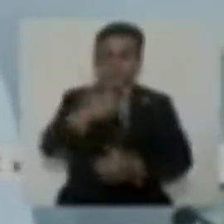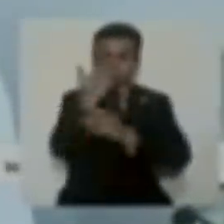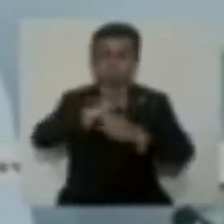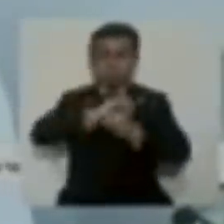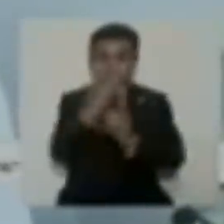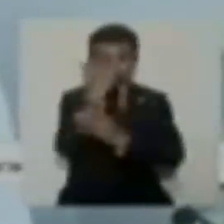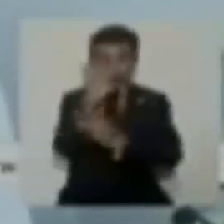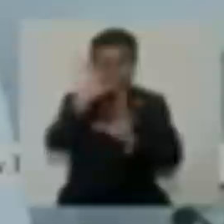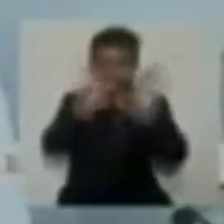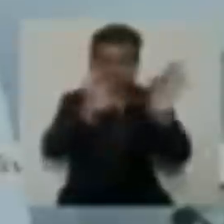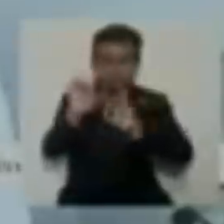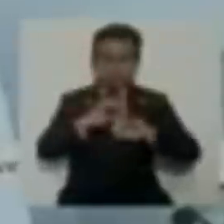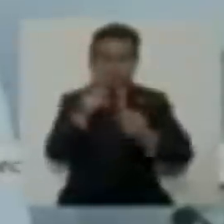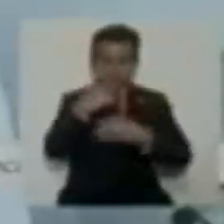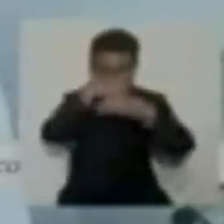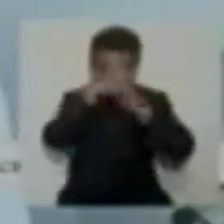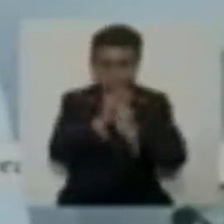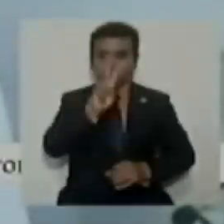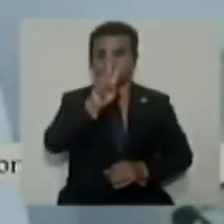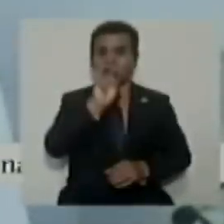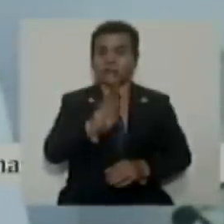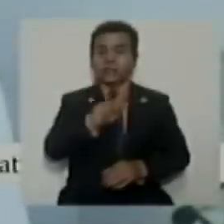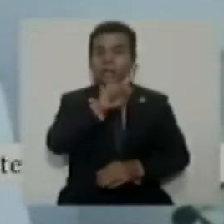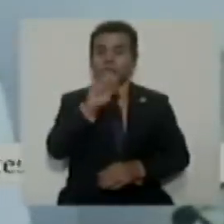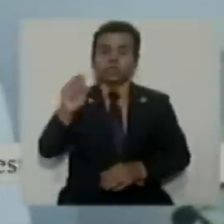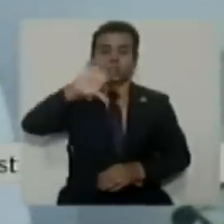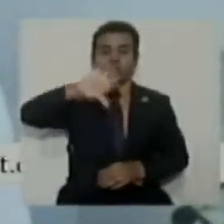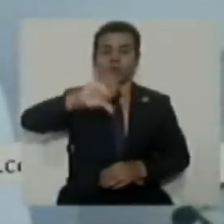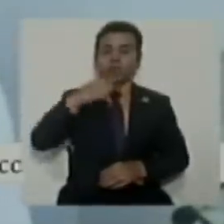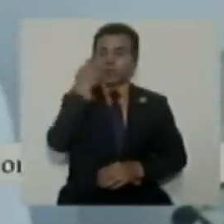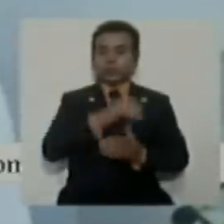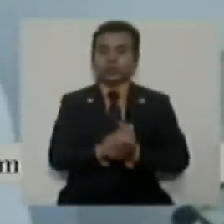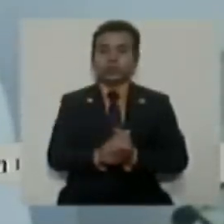করোনায় আক্রান্ত হয়েছে ২৬৬ এবং